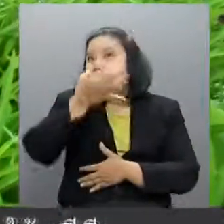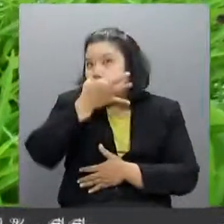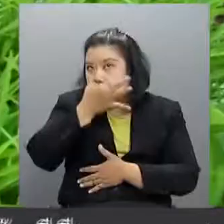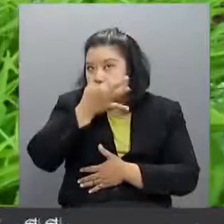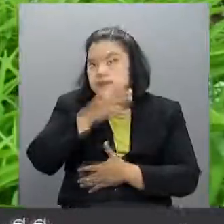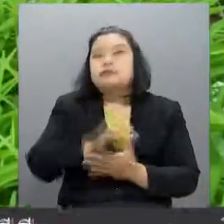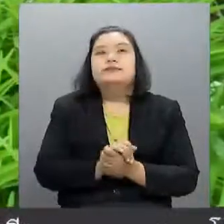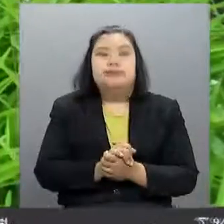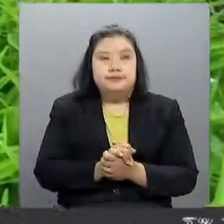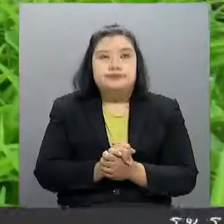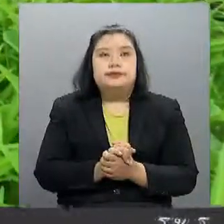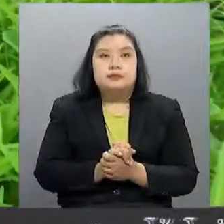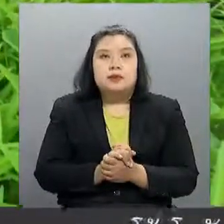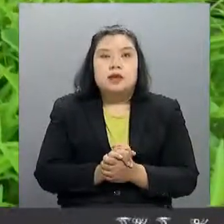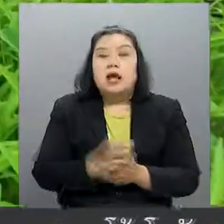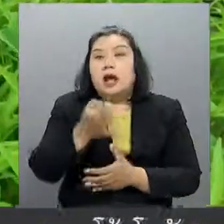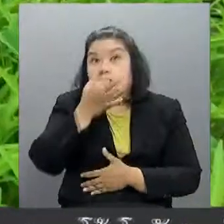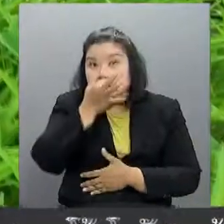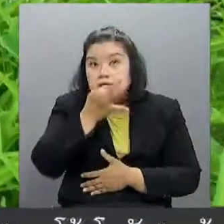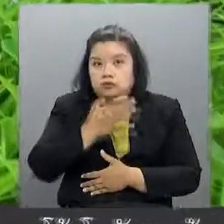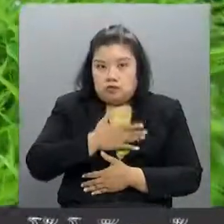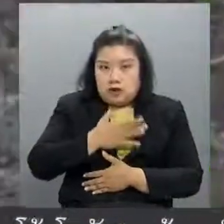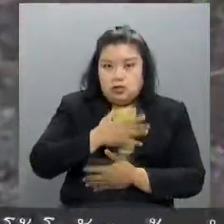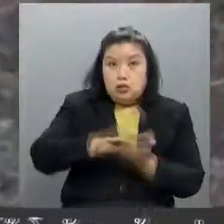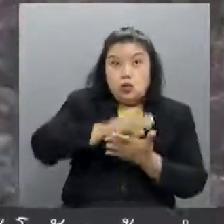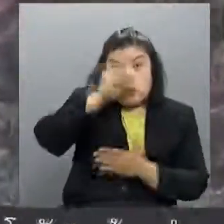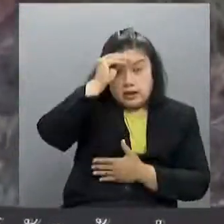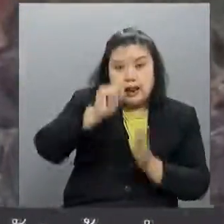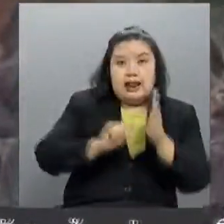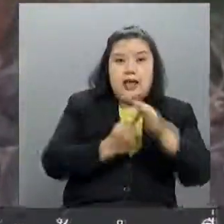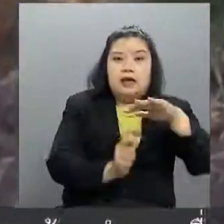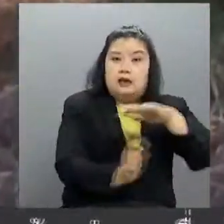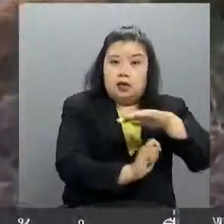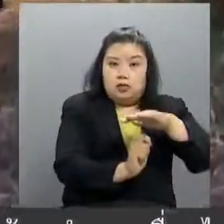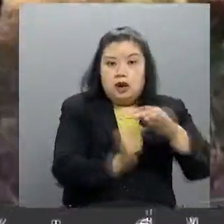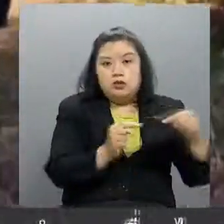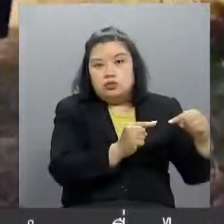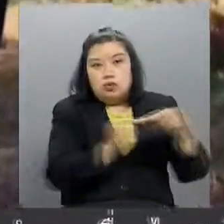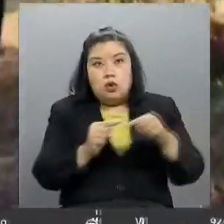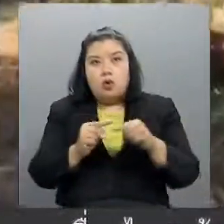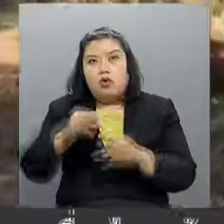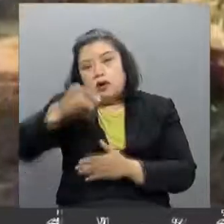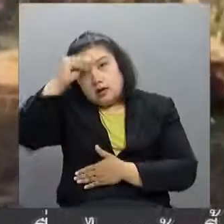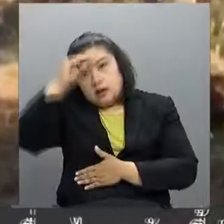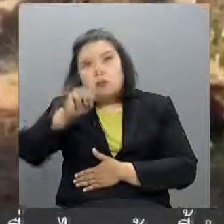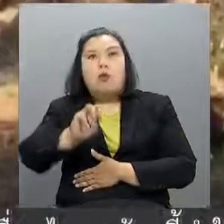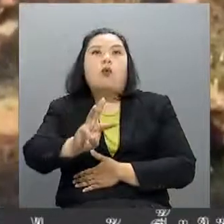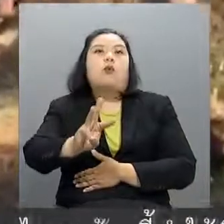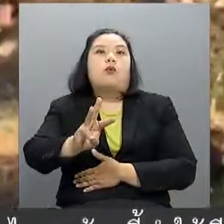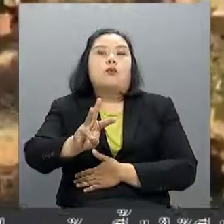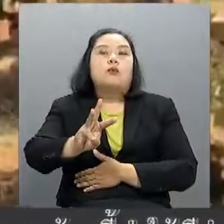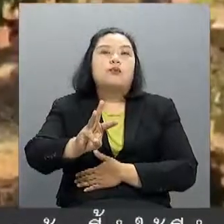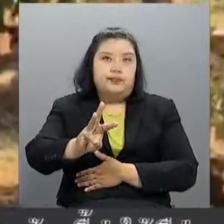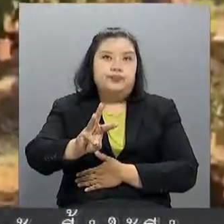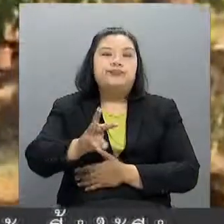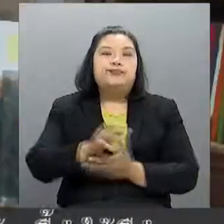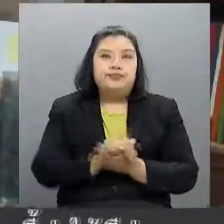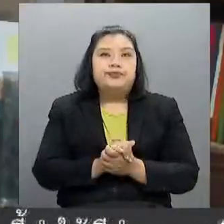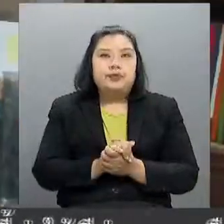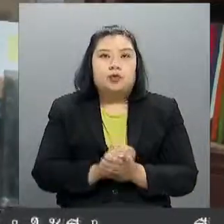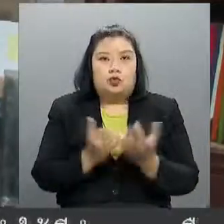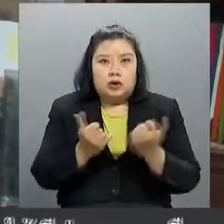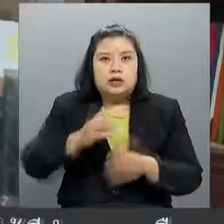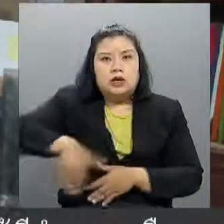พในช่วงที่เรียนตั้งแต่ชั้นอนุบาลถึงชั้นประถมศึกษาปีที่6คิดว่านักเรียนจ